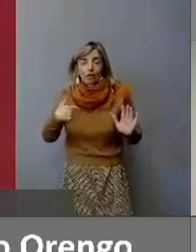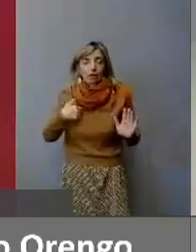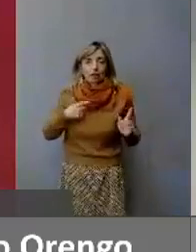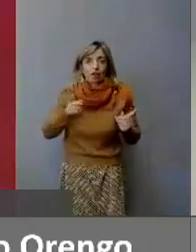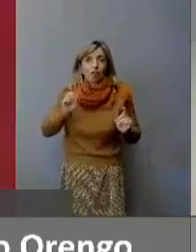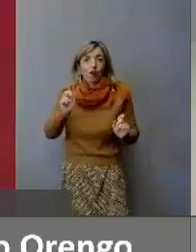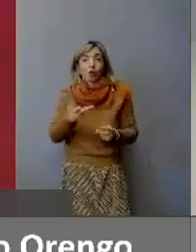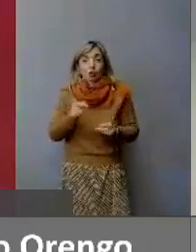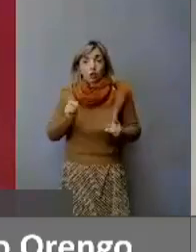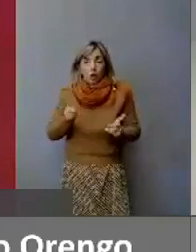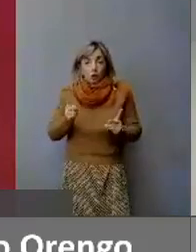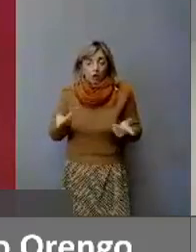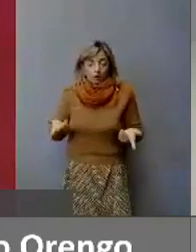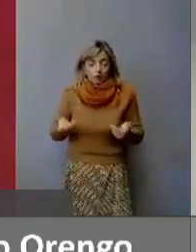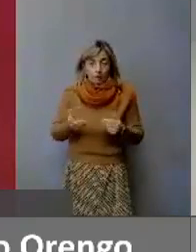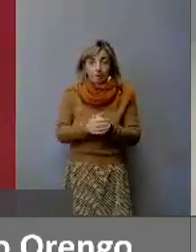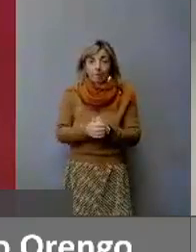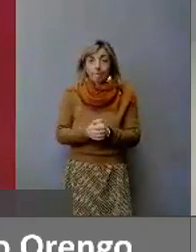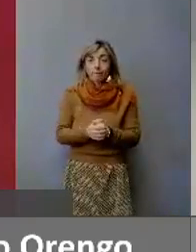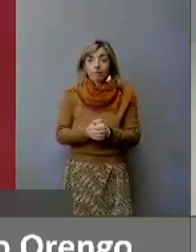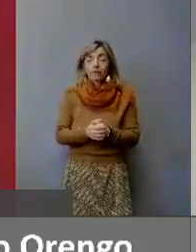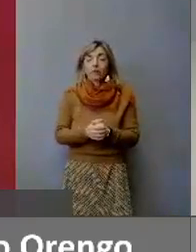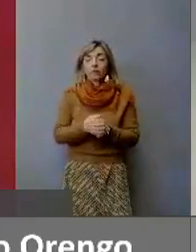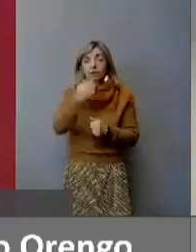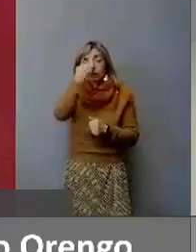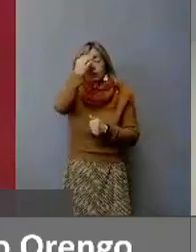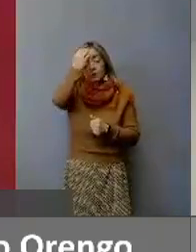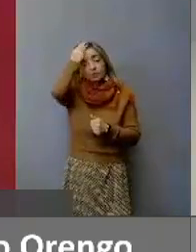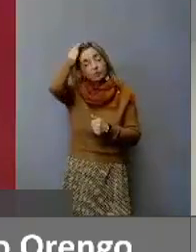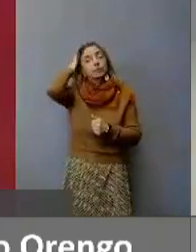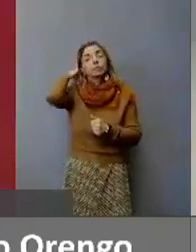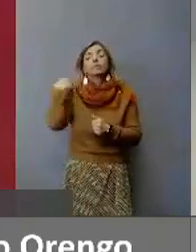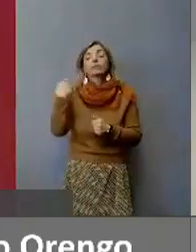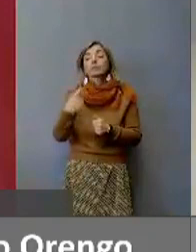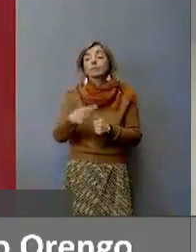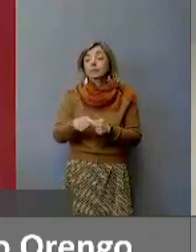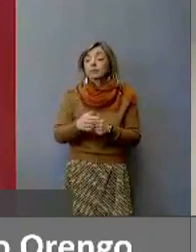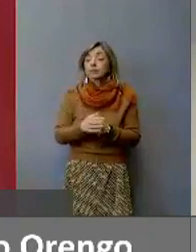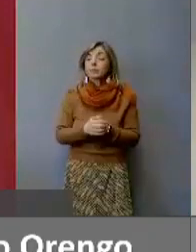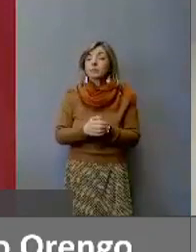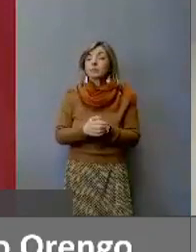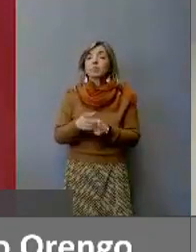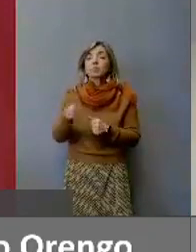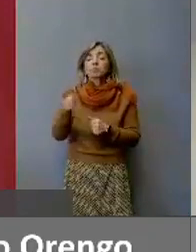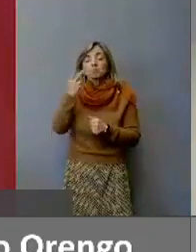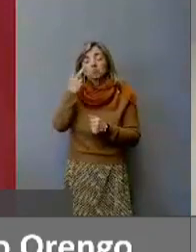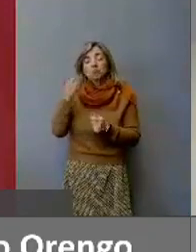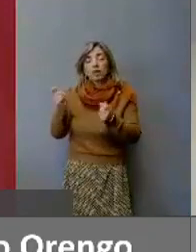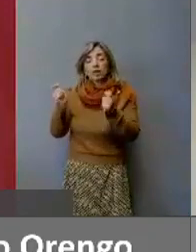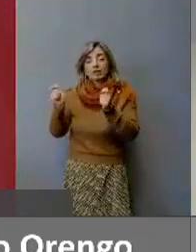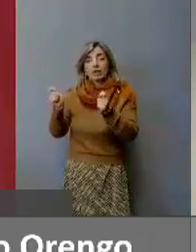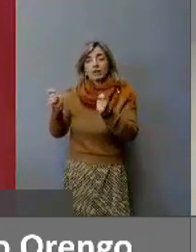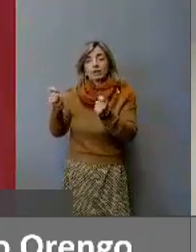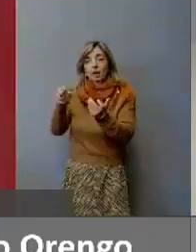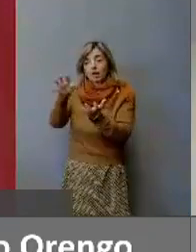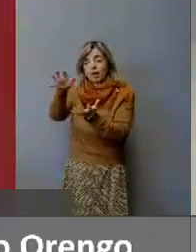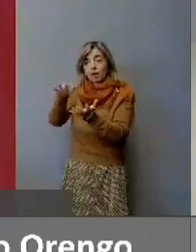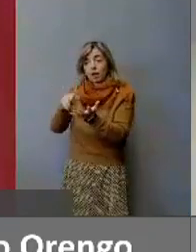detto questo si apprende appunto dagli organi di stampa che in